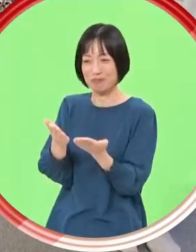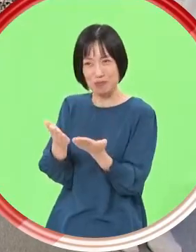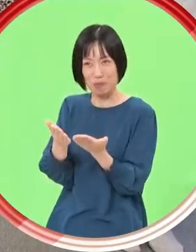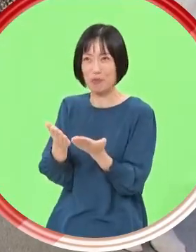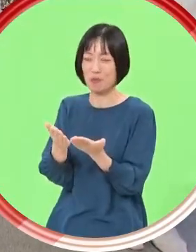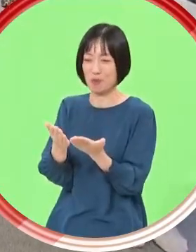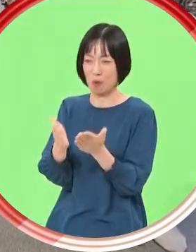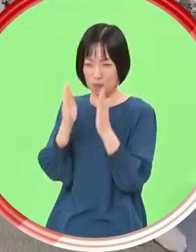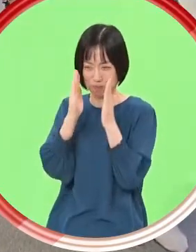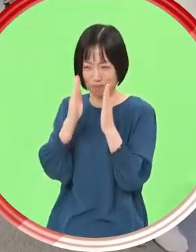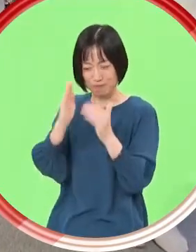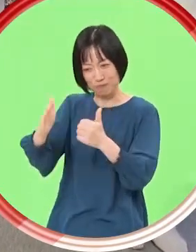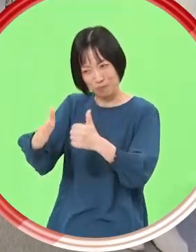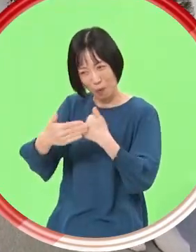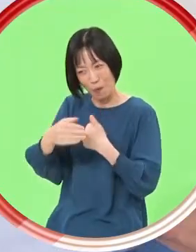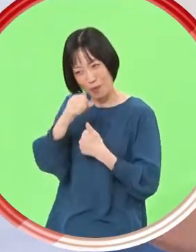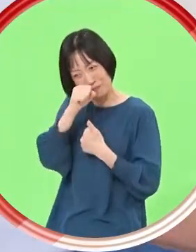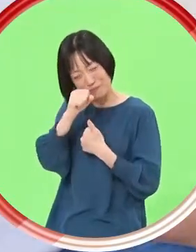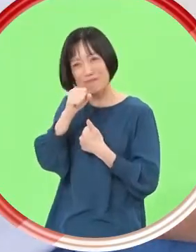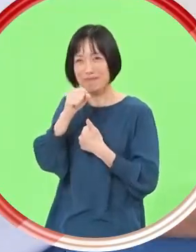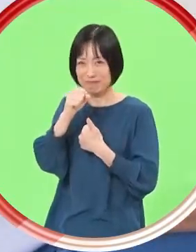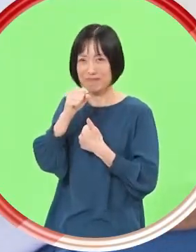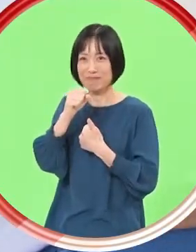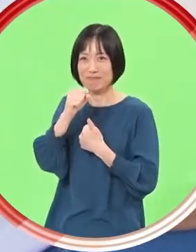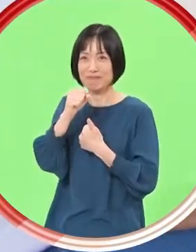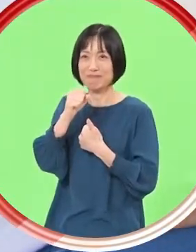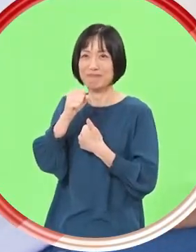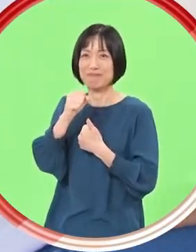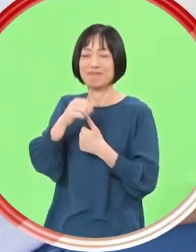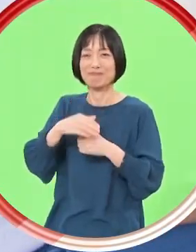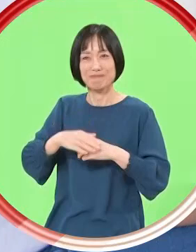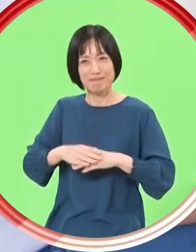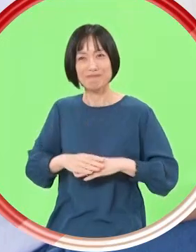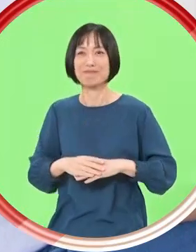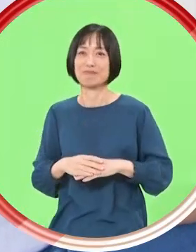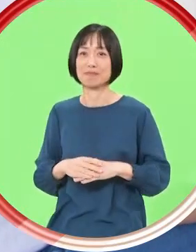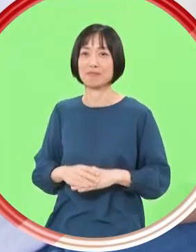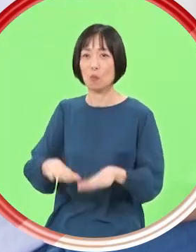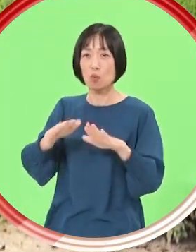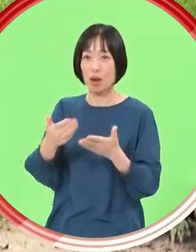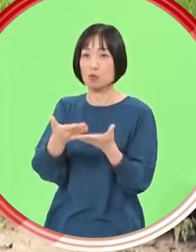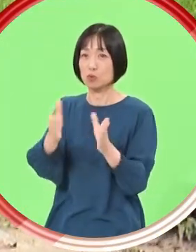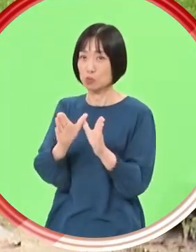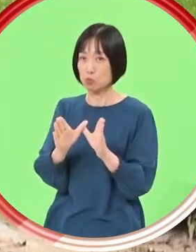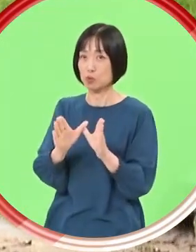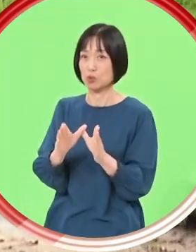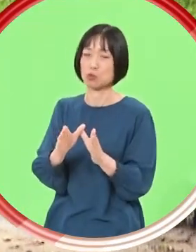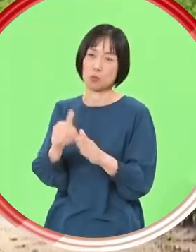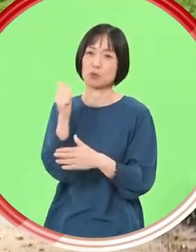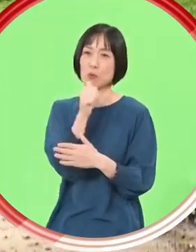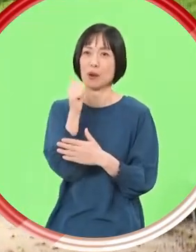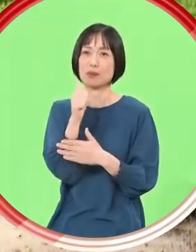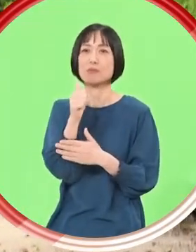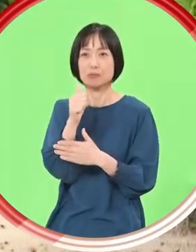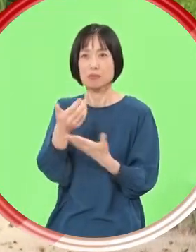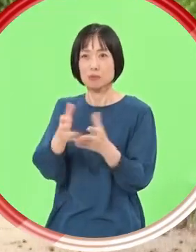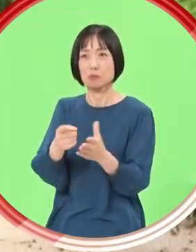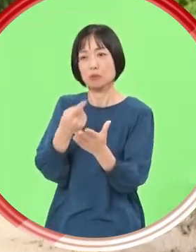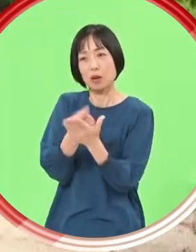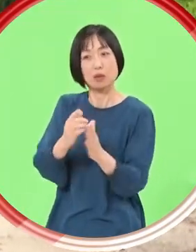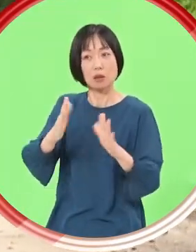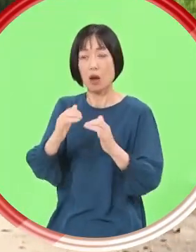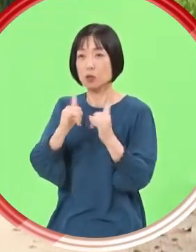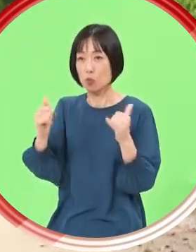言うとすごく嬉しそうで、すごくいいことだと思います。励みになってると思います。 今回はグループをご紹介しまし